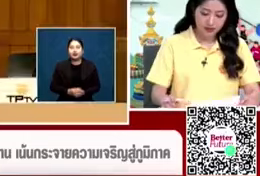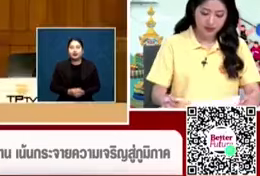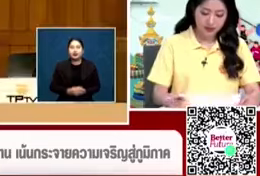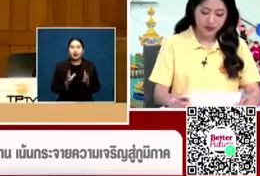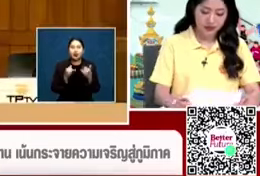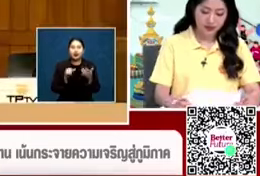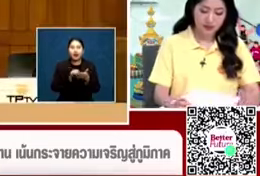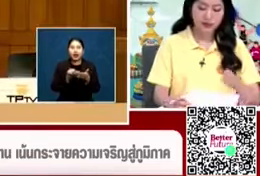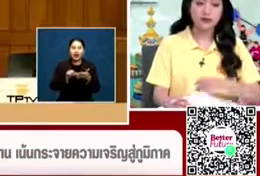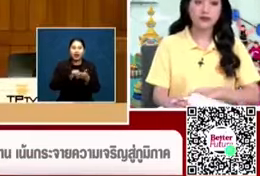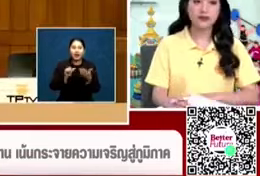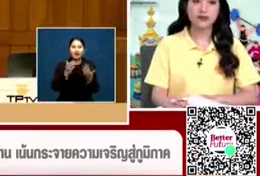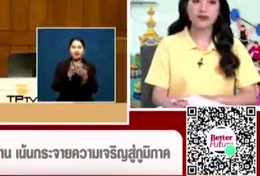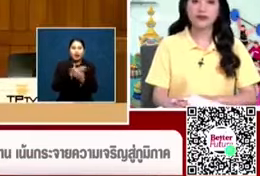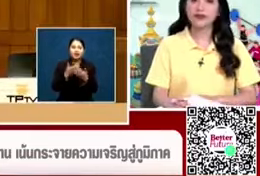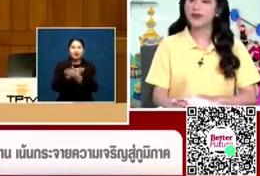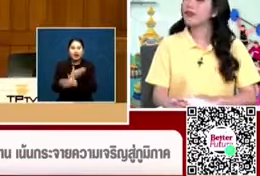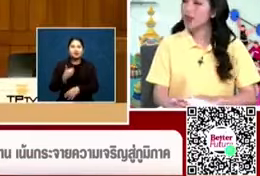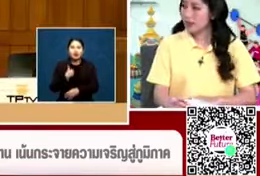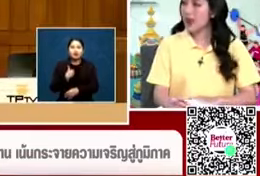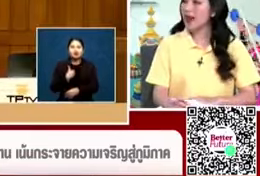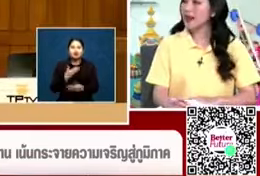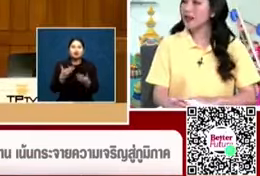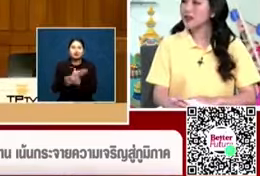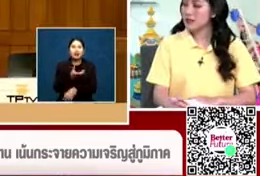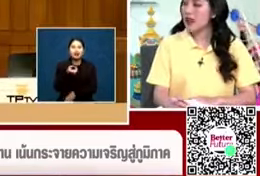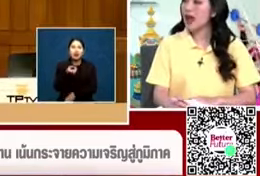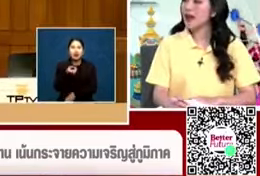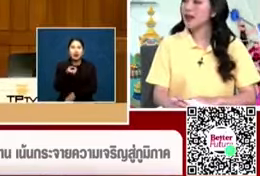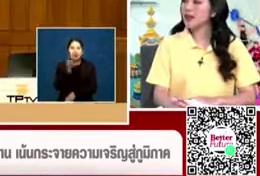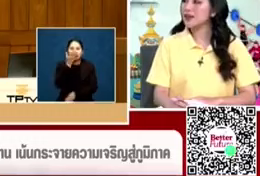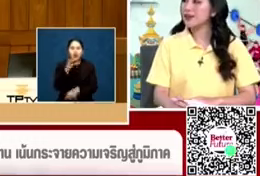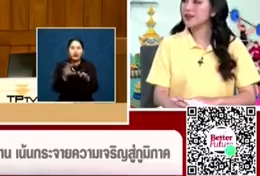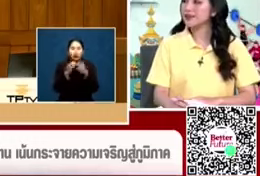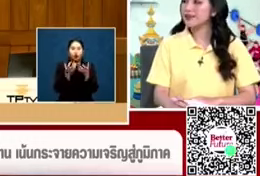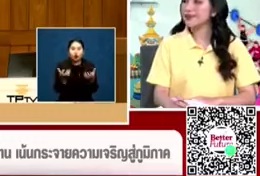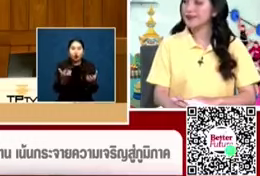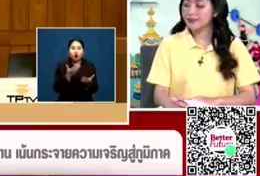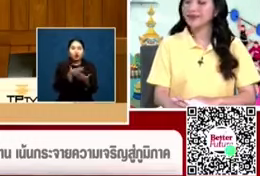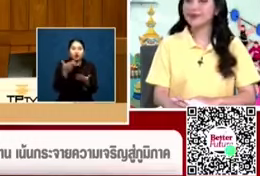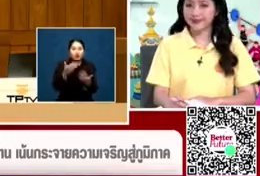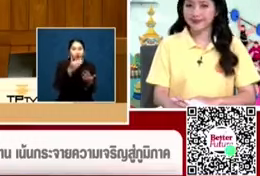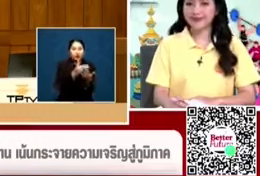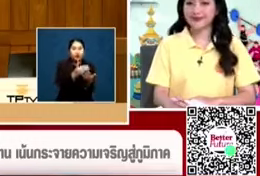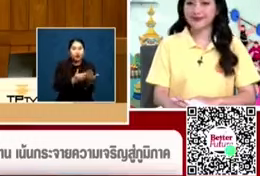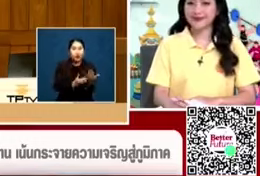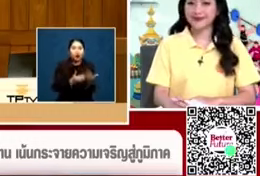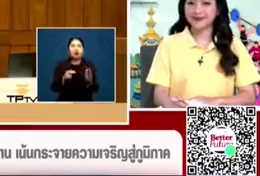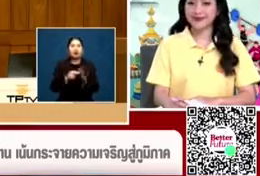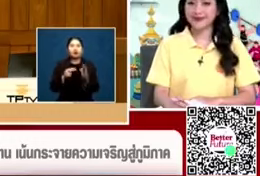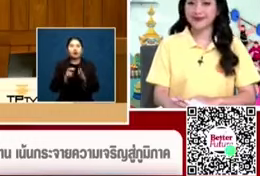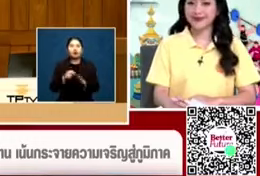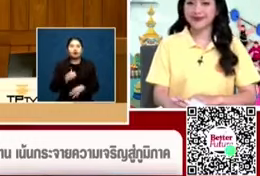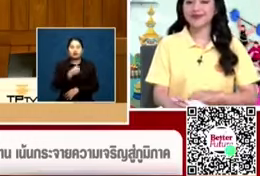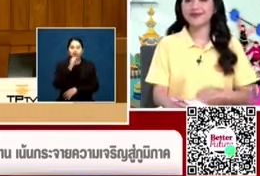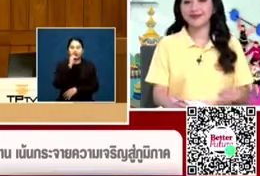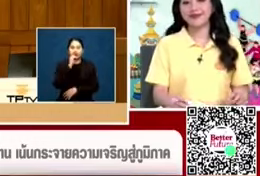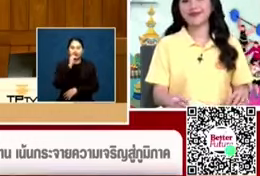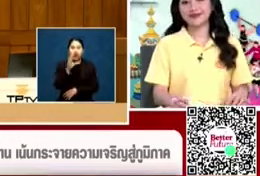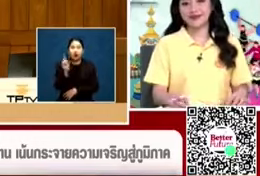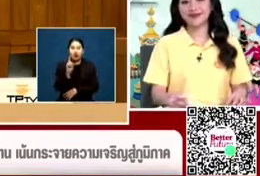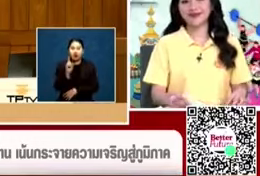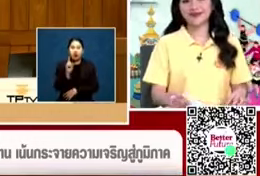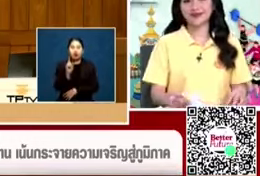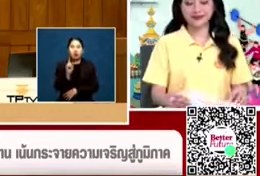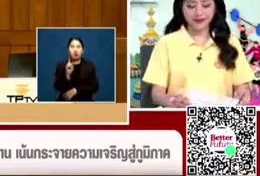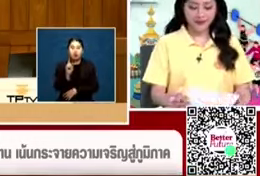ยังไงบางทีแล้วเนี่ยถูกสกรีนมาก็ไม่ถึงใช่ไหมฮะพี่น้องมาเจอแล้วเรื่องนั้นเรื่องนี้นี่นอกระบบต่างๆพอท่านรู้ท่าน